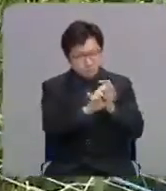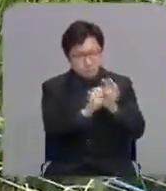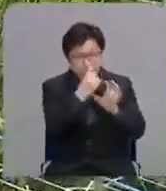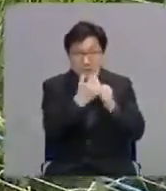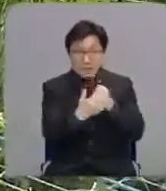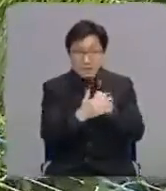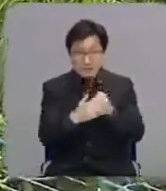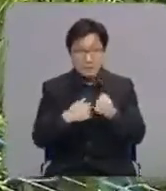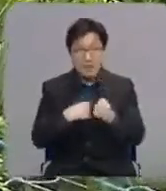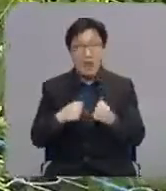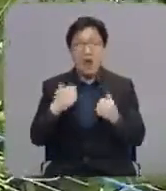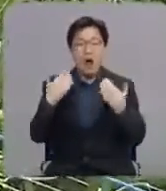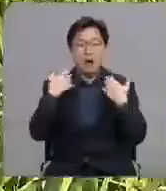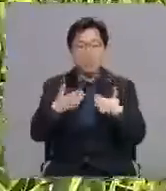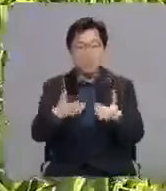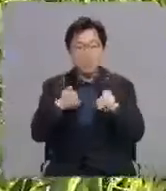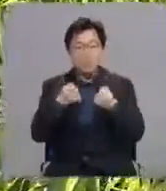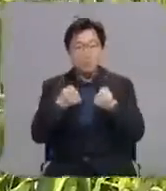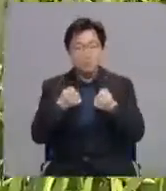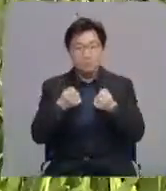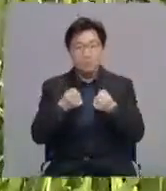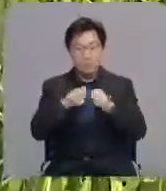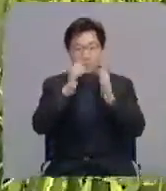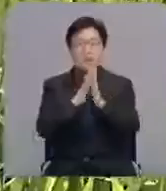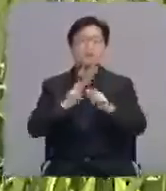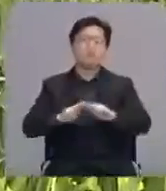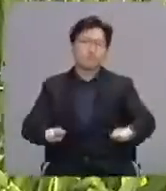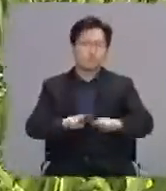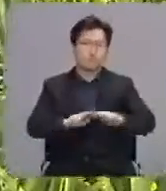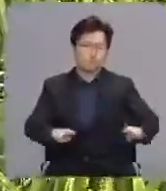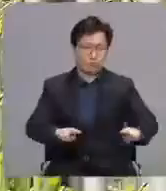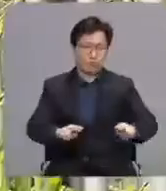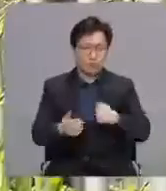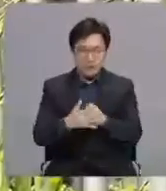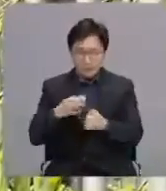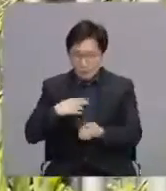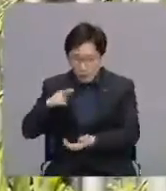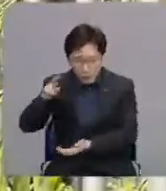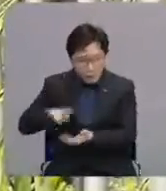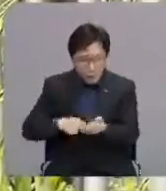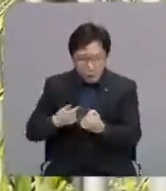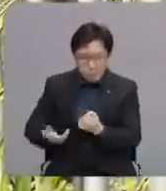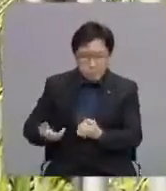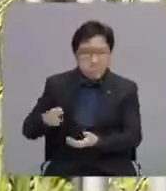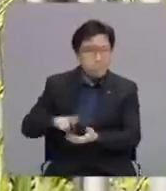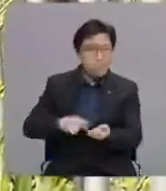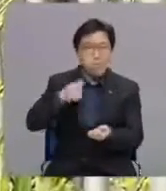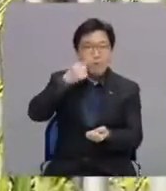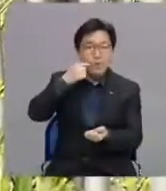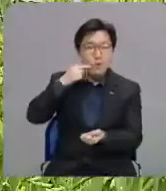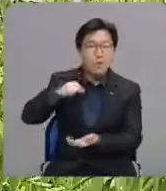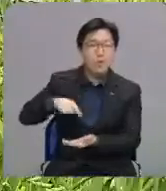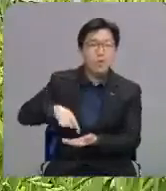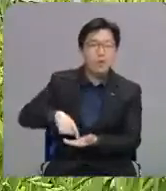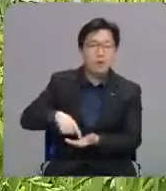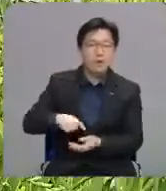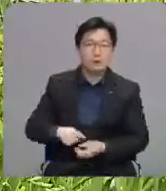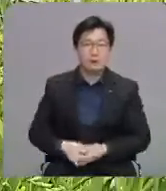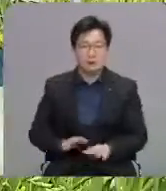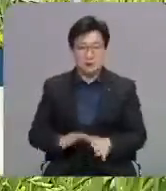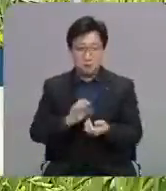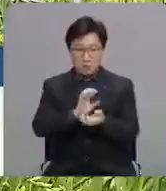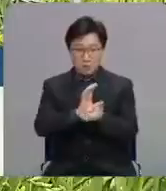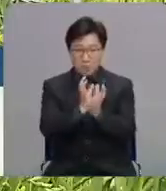학교의 대면 졸업식과 입학식 이 출 조리 취소 지면서 판로를 찾기가 쉽지 않기 때문입니다 꽃 시장이